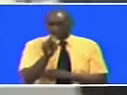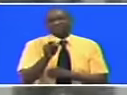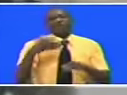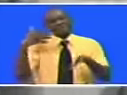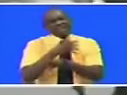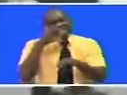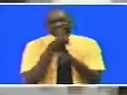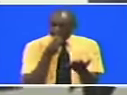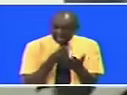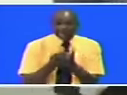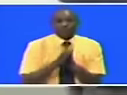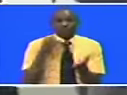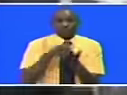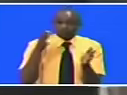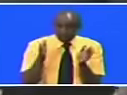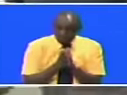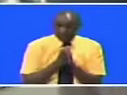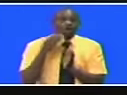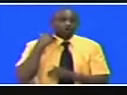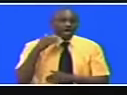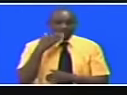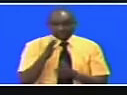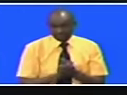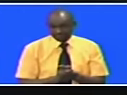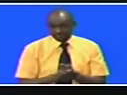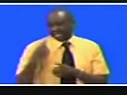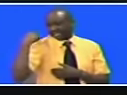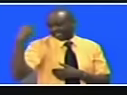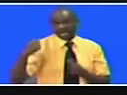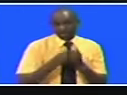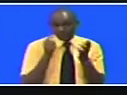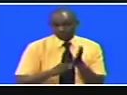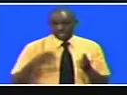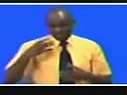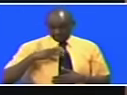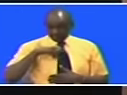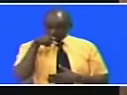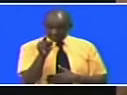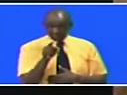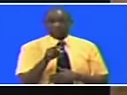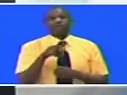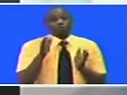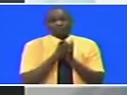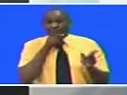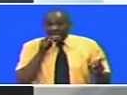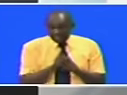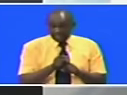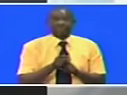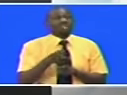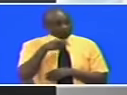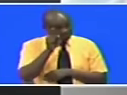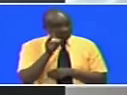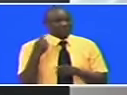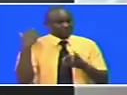fedha na pia kuhusika na masuala ya uhalifu. Hivi majuzi washukiwa ulanguzi wa dawa za kulevya mandugu wa Akasha